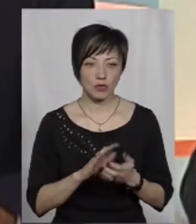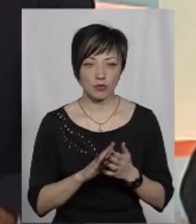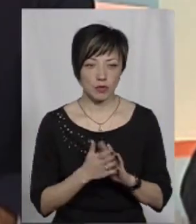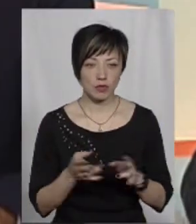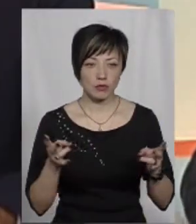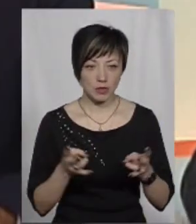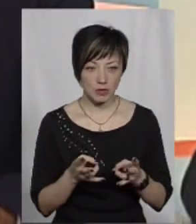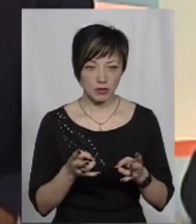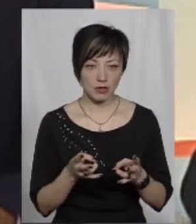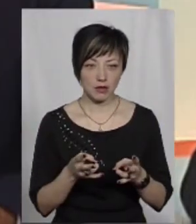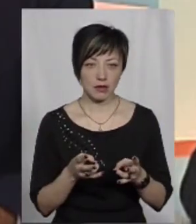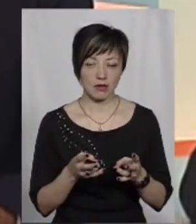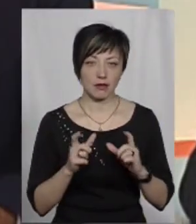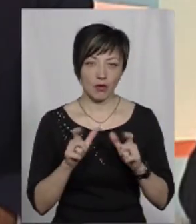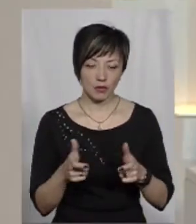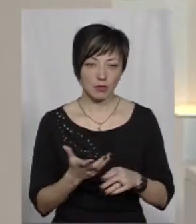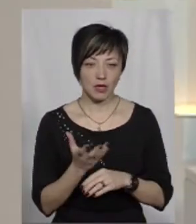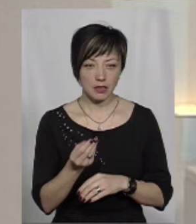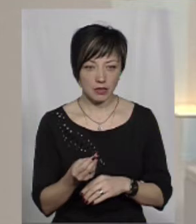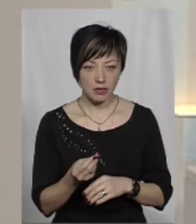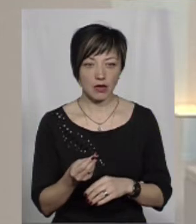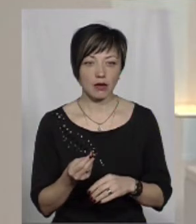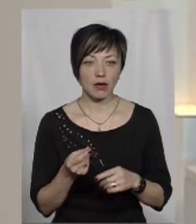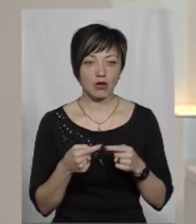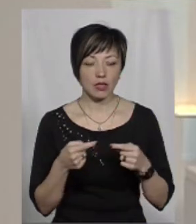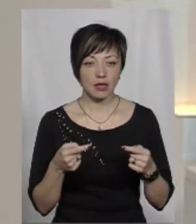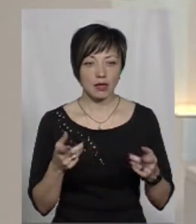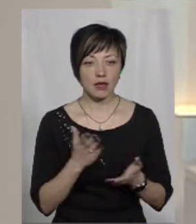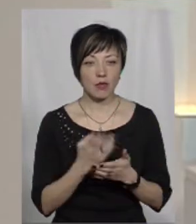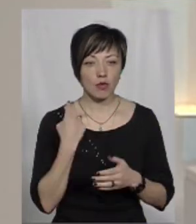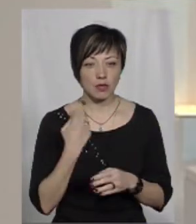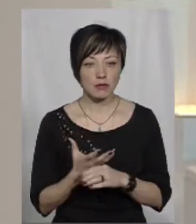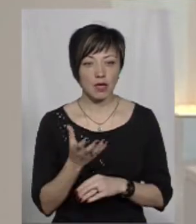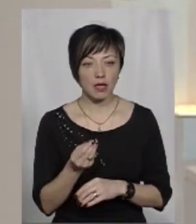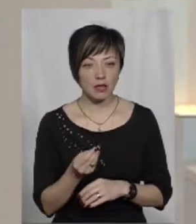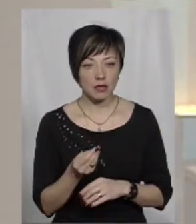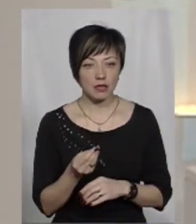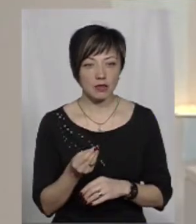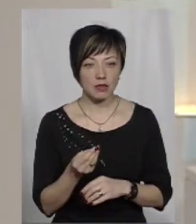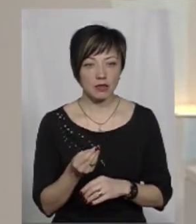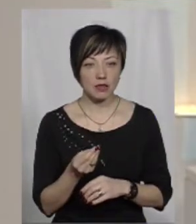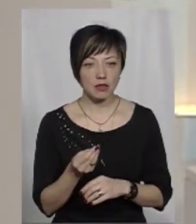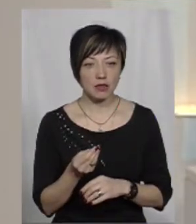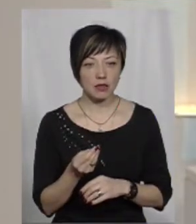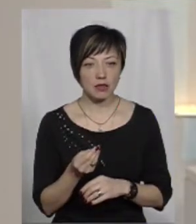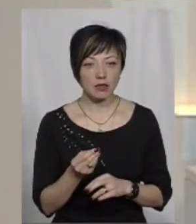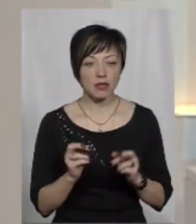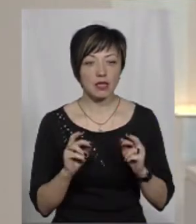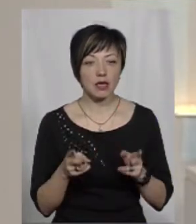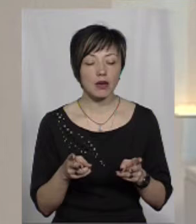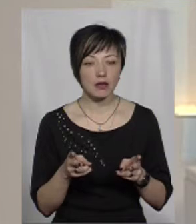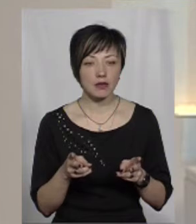Заборгованість, отримати рахунок та сплатити. Це очевидні речі. Є борг, його треба заплатити.